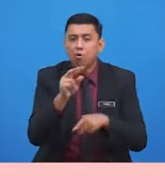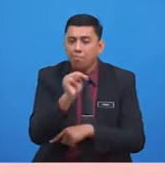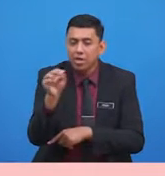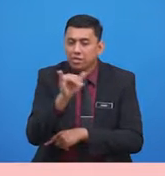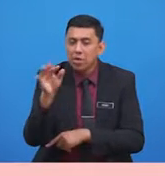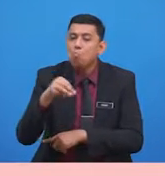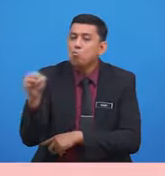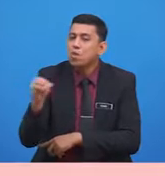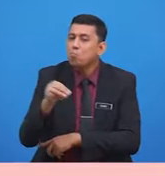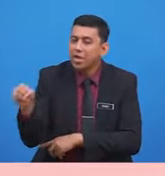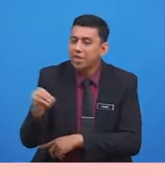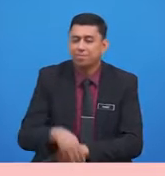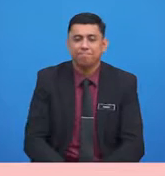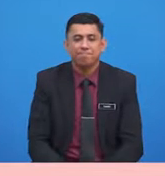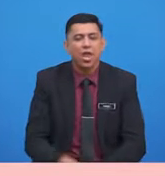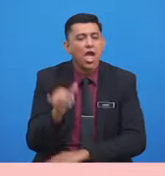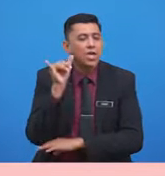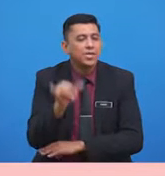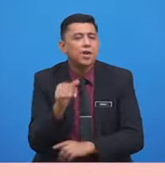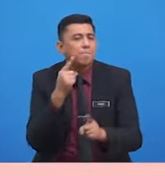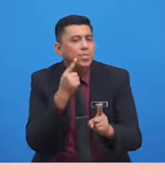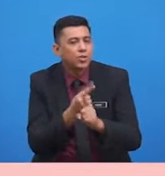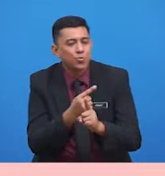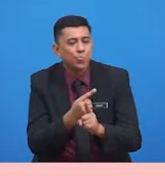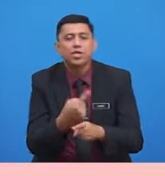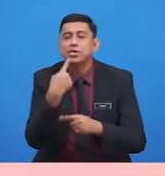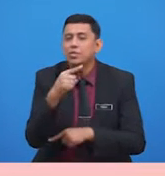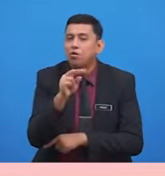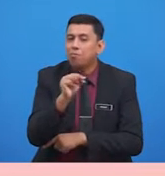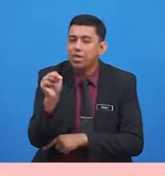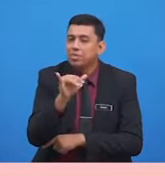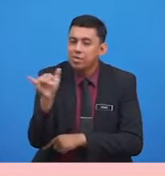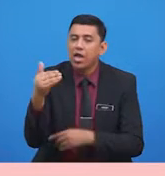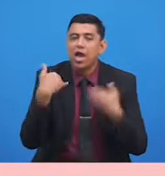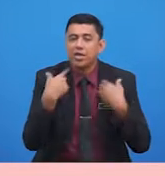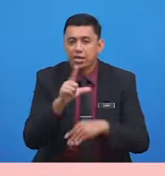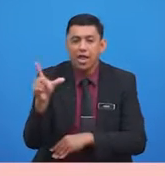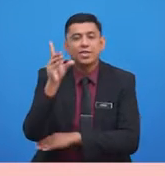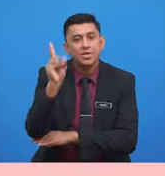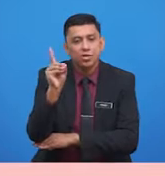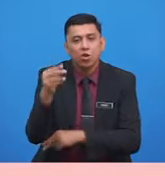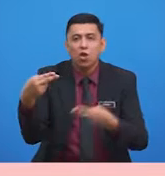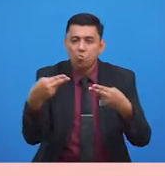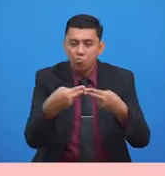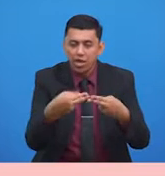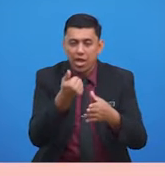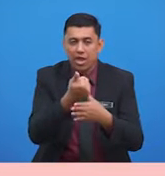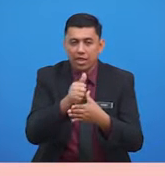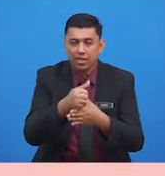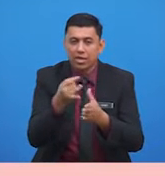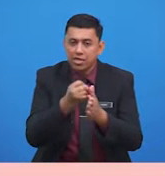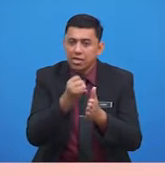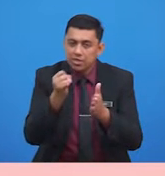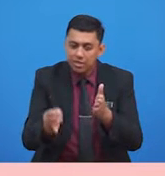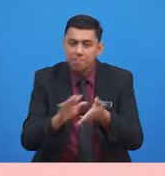jawapannya, murid-murid? Ya, betul. Jawapannya adalah D. Hubungan